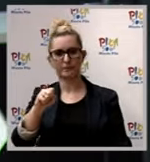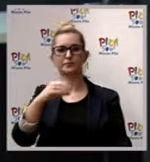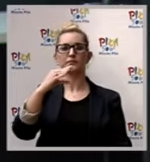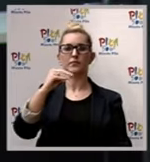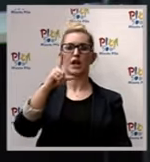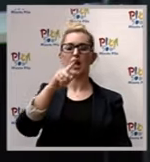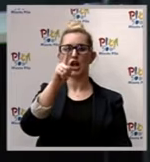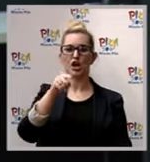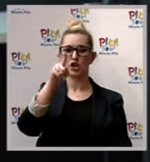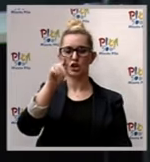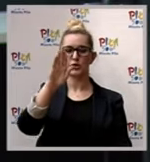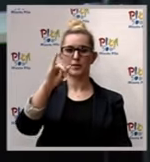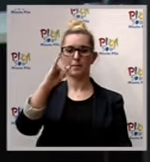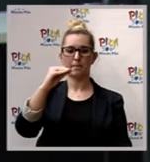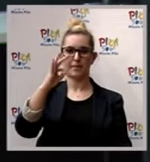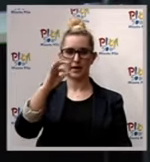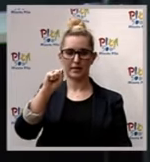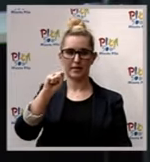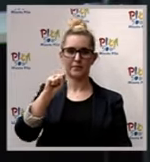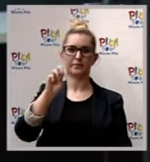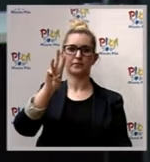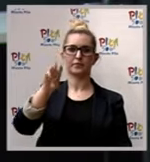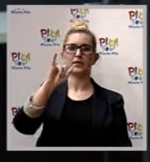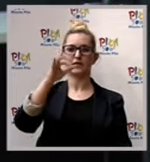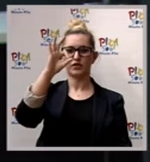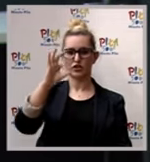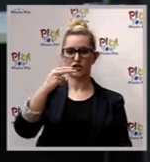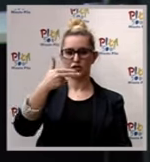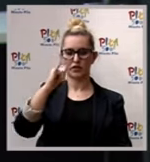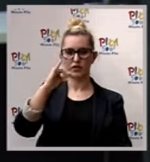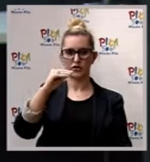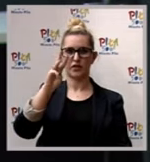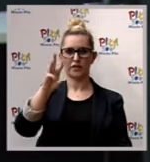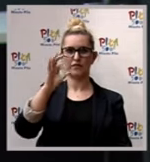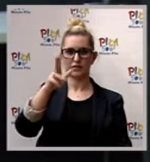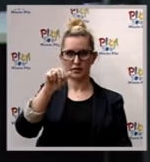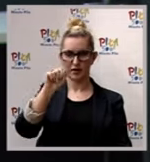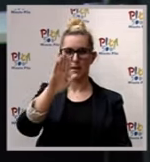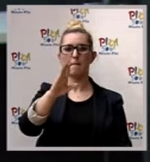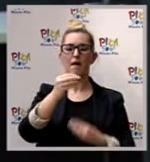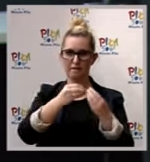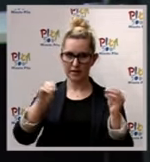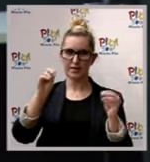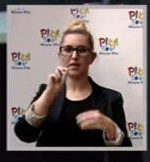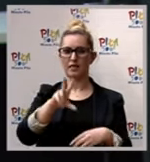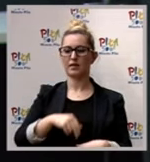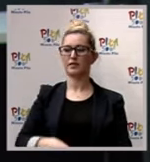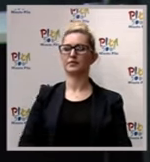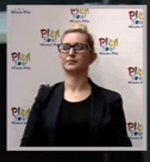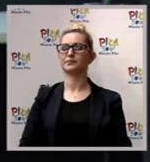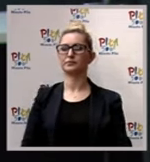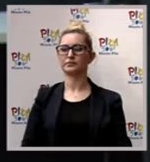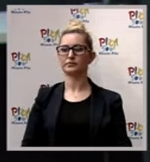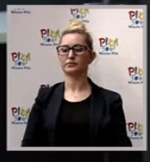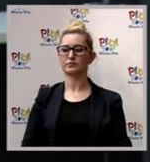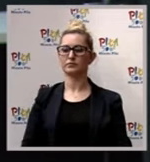skrutacyjna stwierdza, że kandydatka Bogumiła Elżbieta Wiśniewska uzyskała więcej głosów za wyborem niż przeciw wyborowi i została